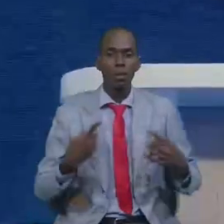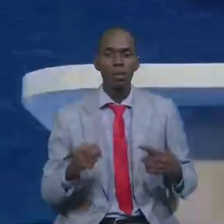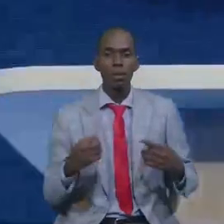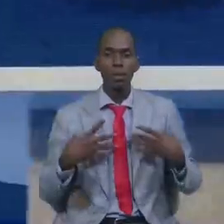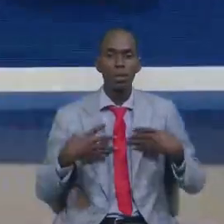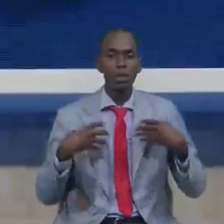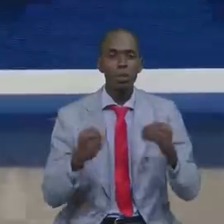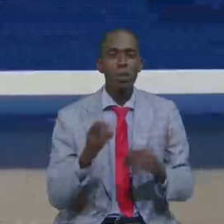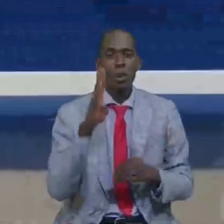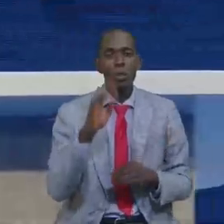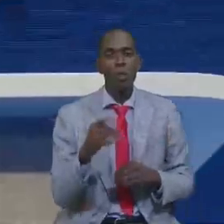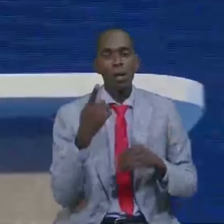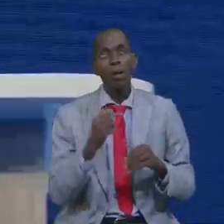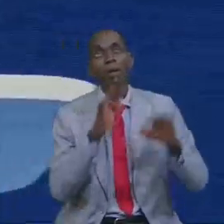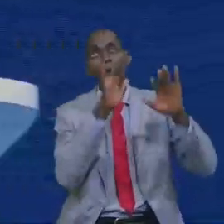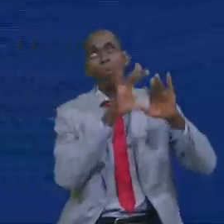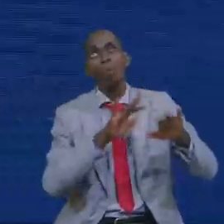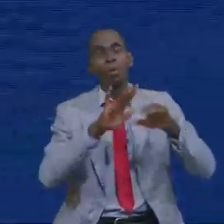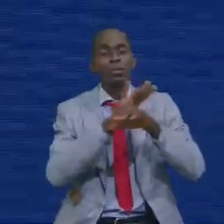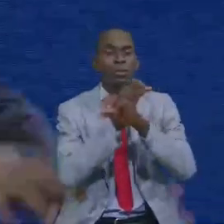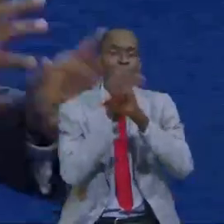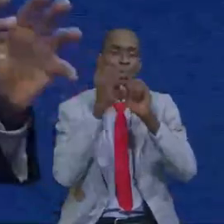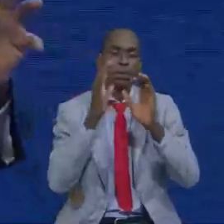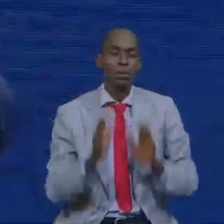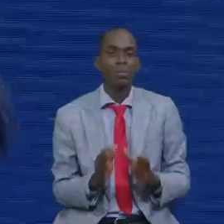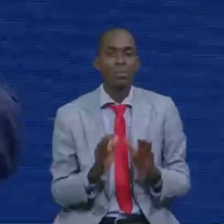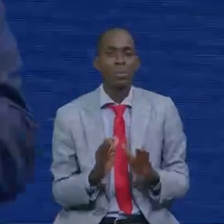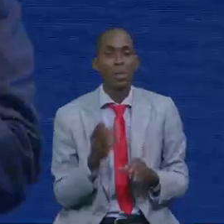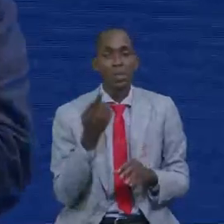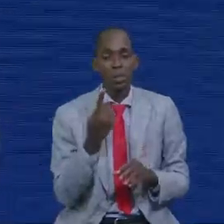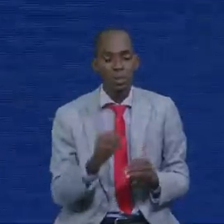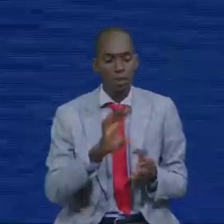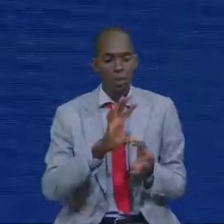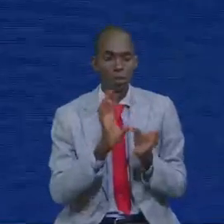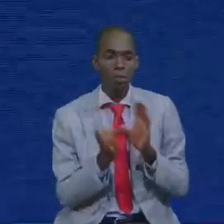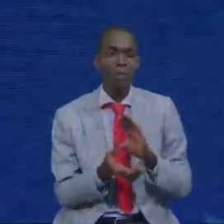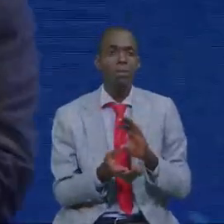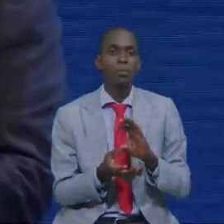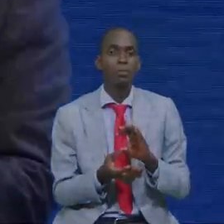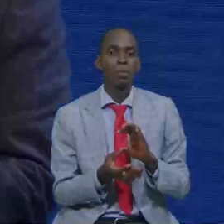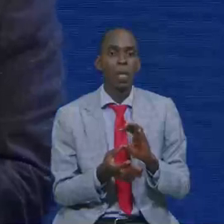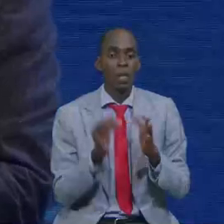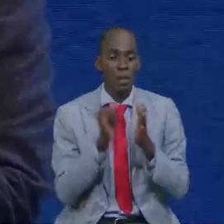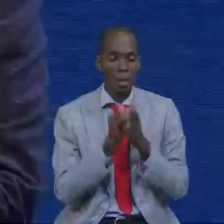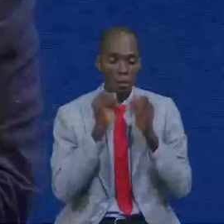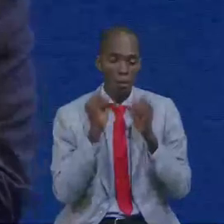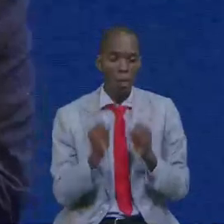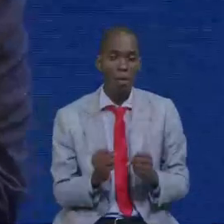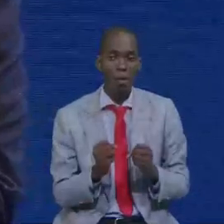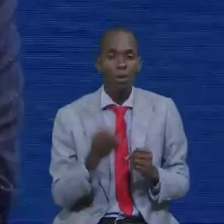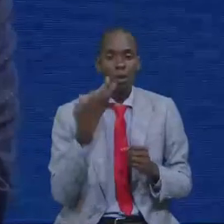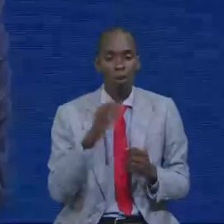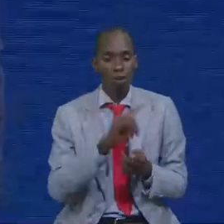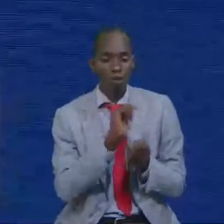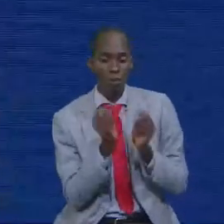Sauveur miséricordieux. La conversion, cette puissance de transformation,